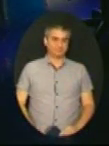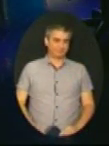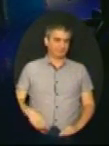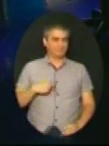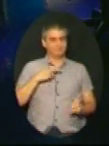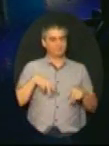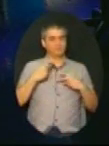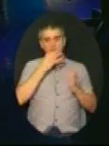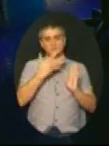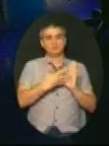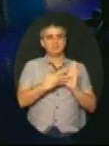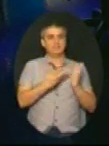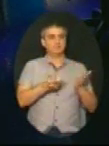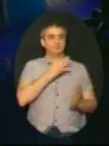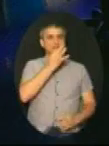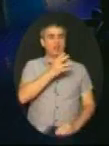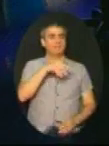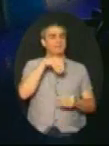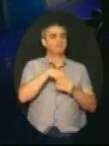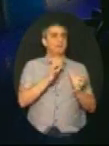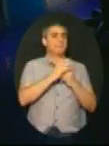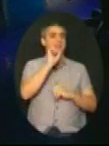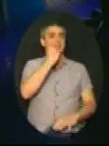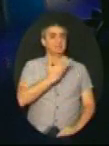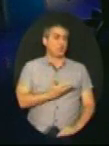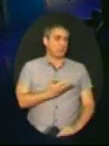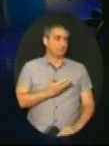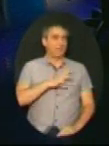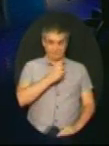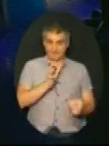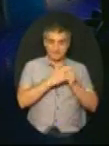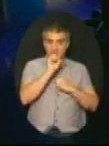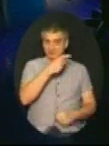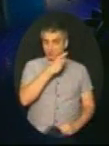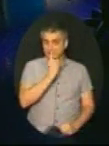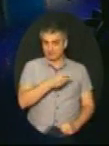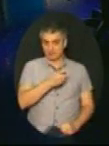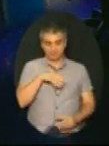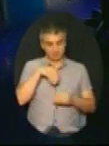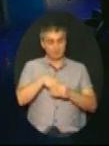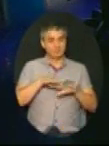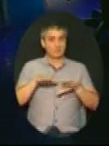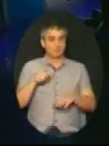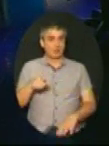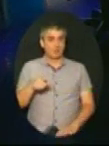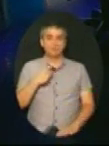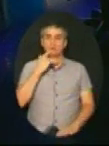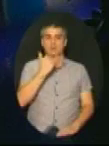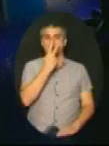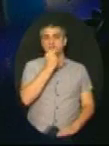ברשותכם נשוב לסקרים. שאלה למצביעי המחנה הציוני. האם המחנה הציוני צריכה להיכנס לממשלה?